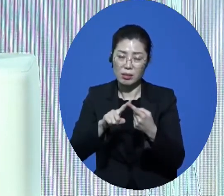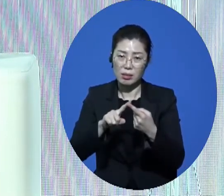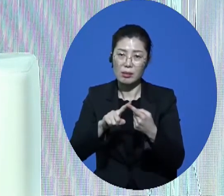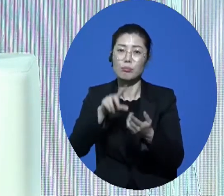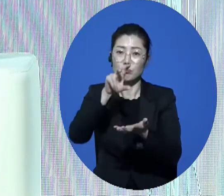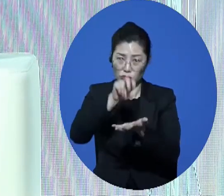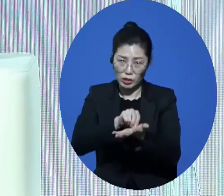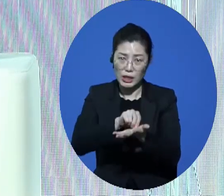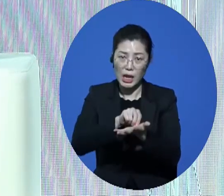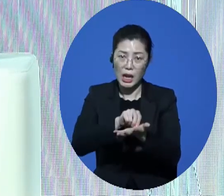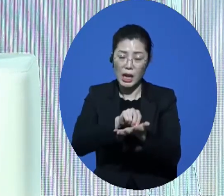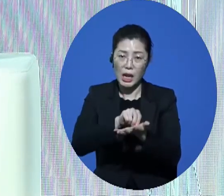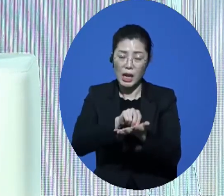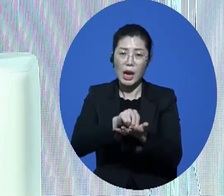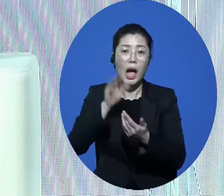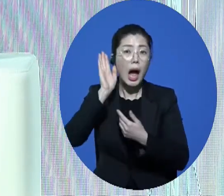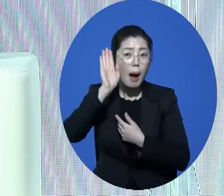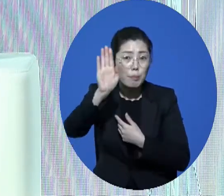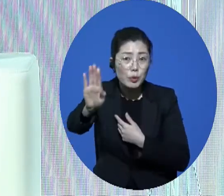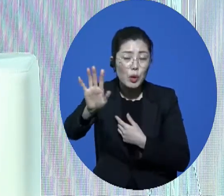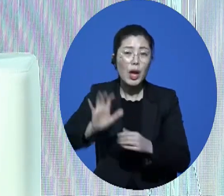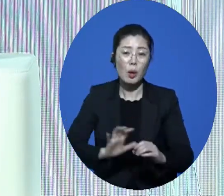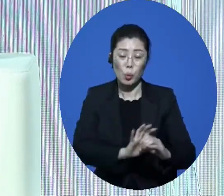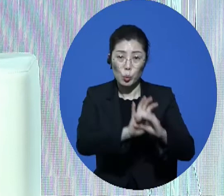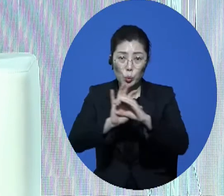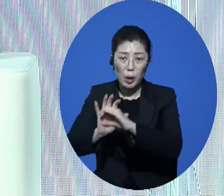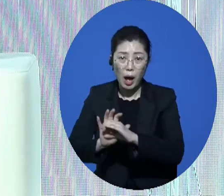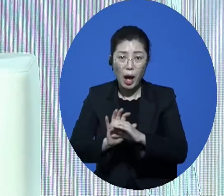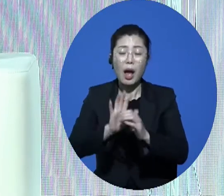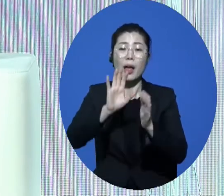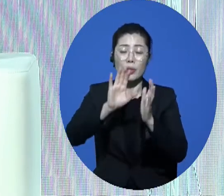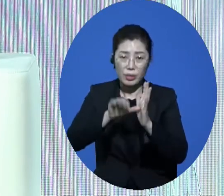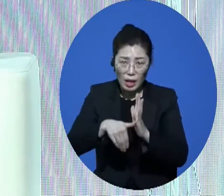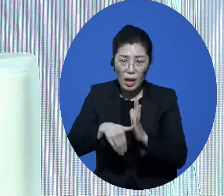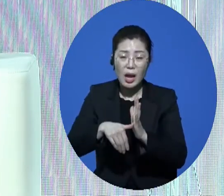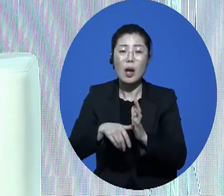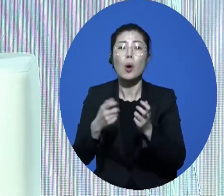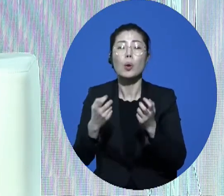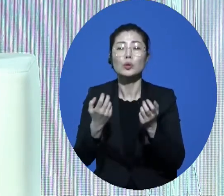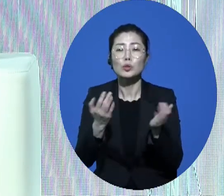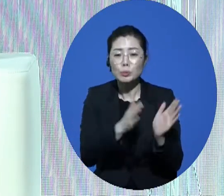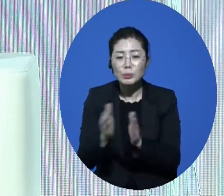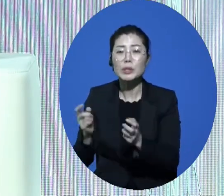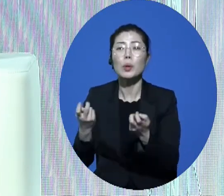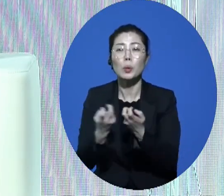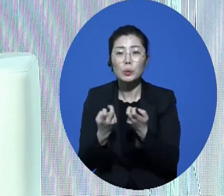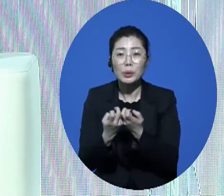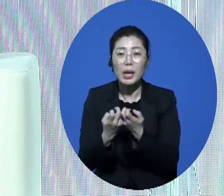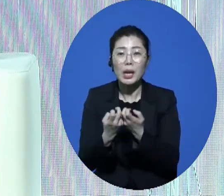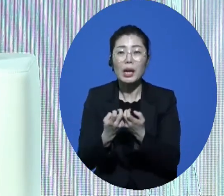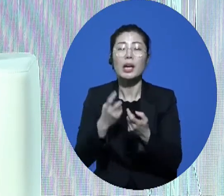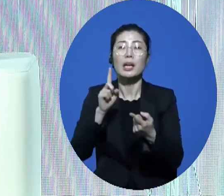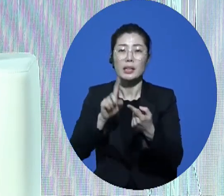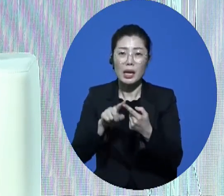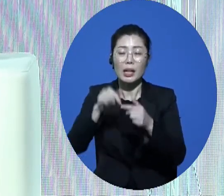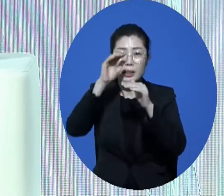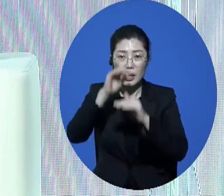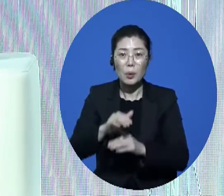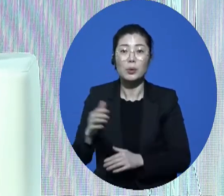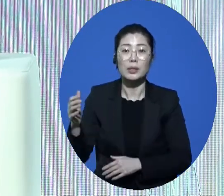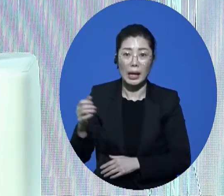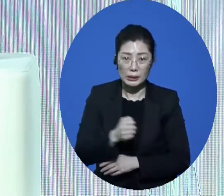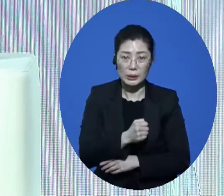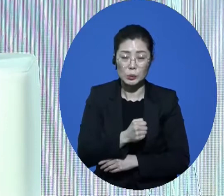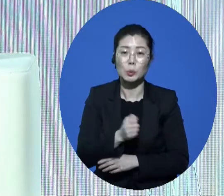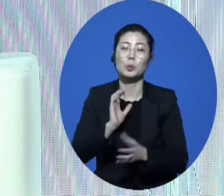실태와 앞으로 포스트 코로나 시대에 어떻게 우리가 대응을 해야 될 것인가에 대한 내용으로 이